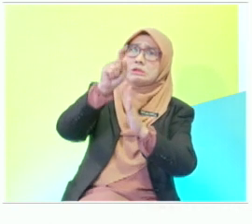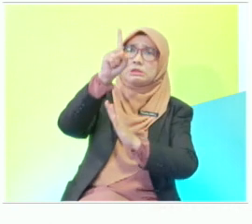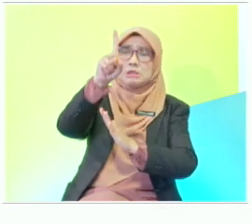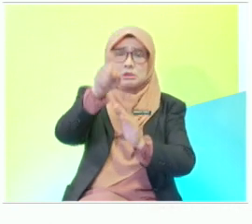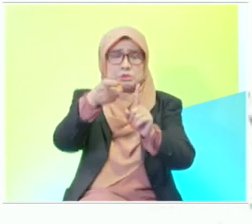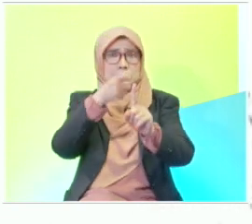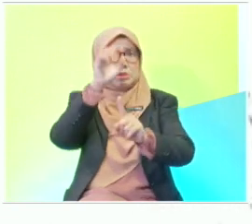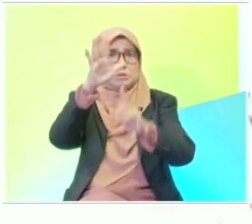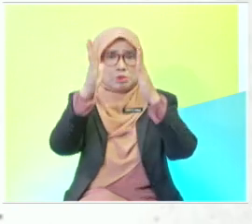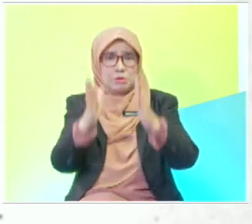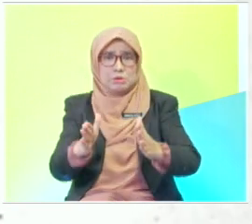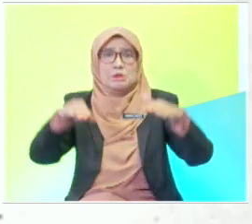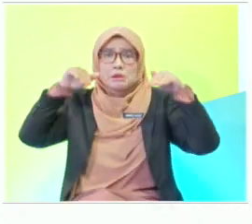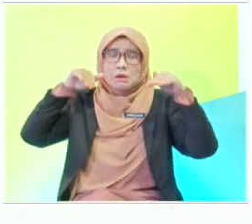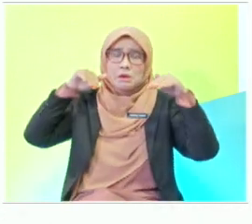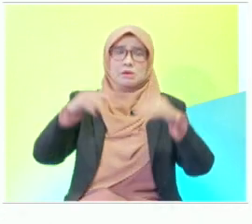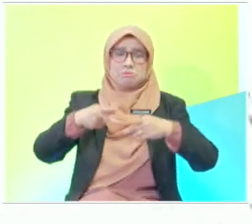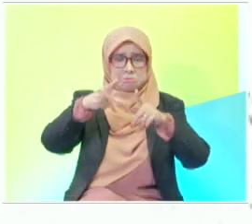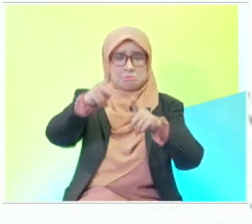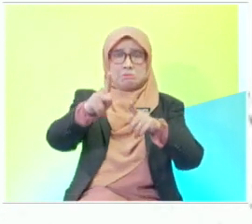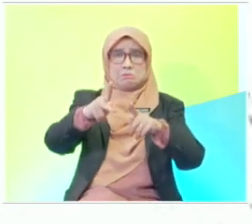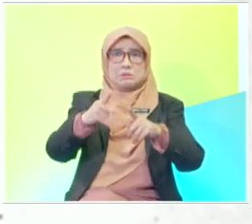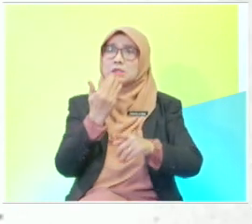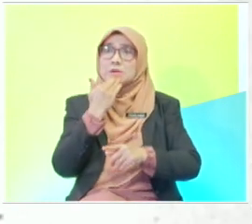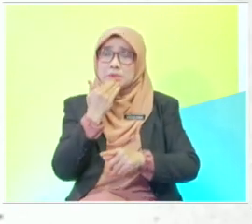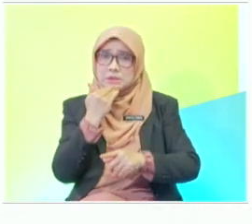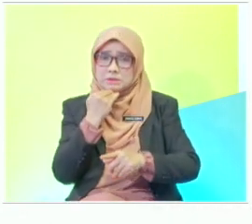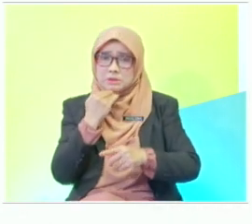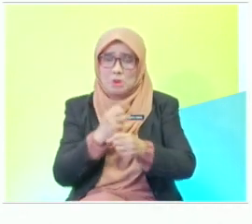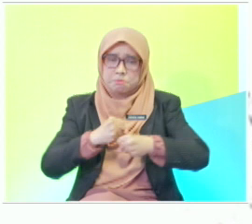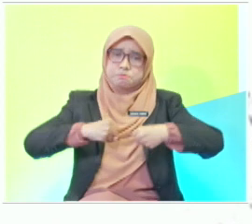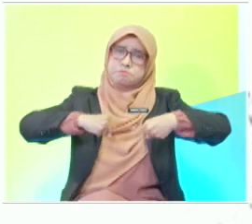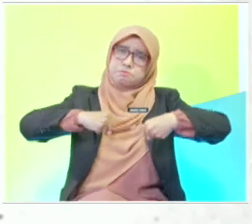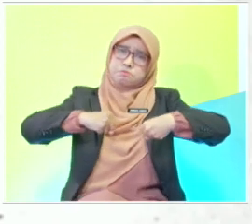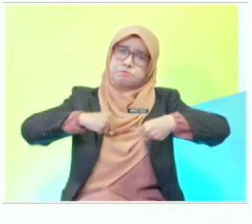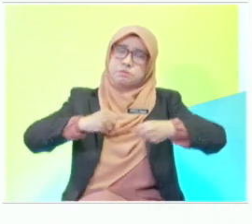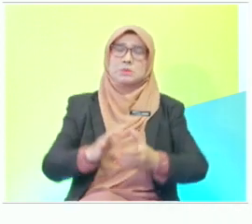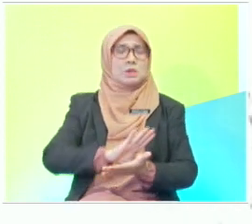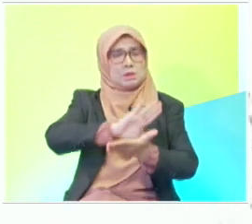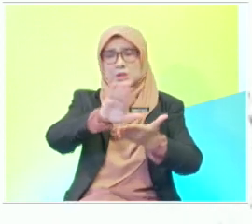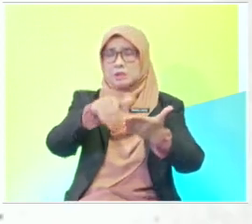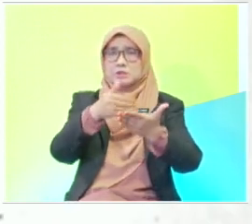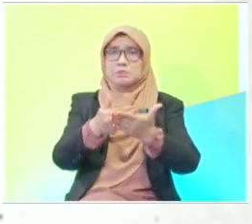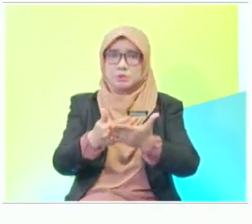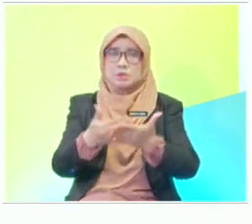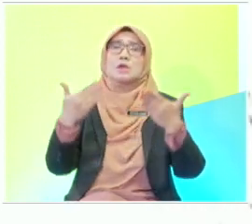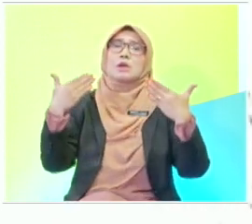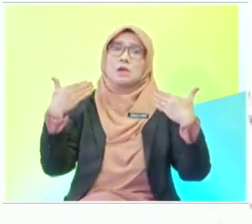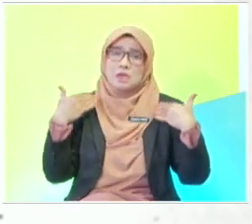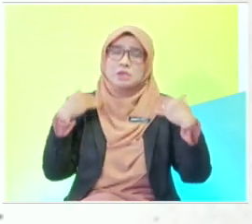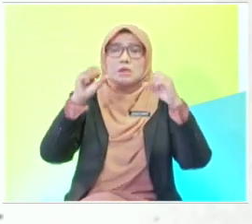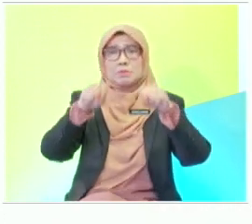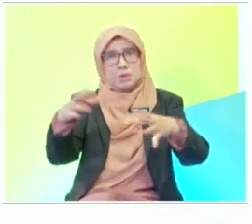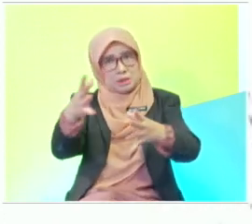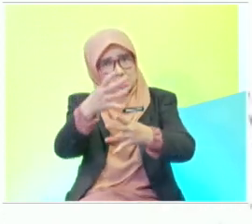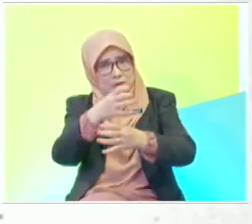diabetes dan kurang sedikit daripada 50% dengan berat badan berlebihan atau obes. Mereka semua mempunyai risiko yang tinggi untuk mendapat